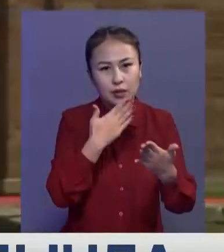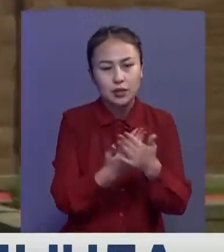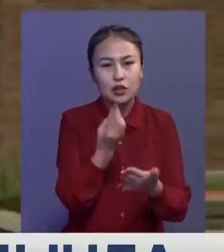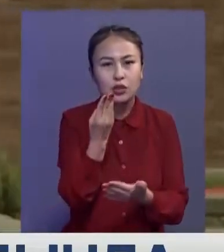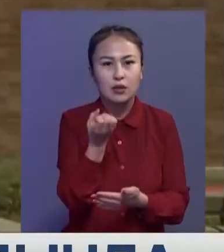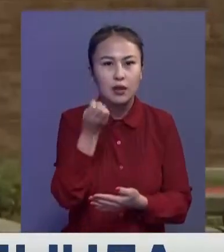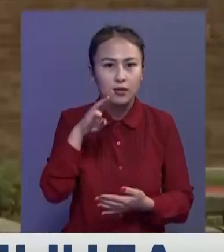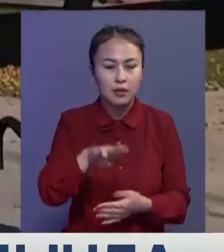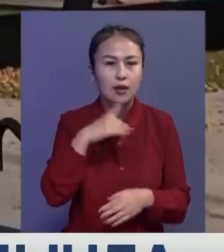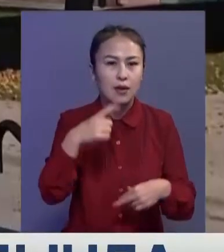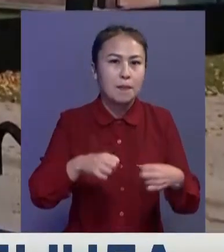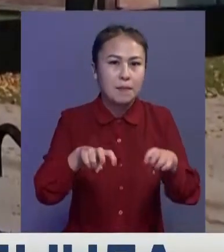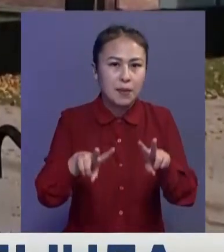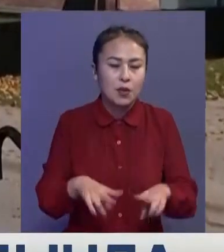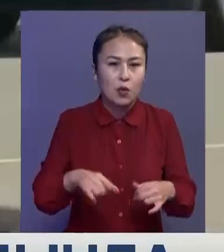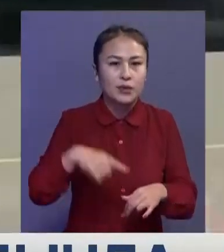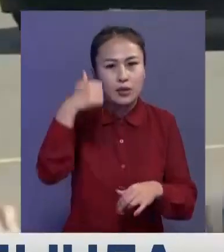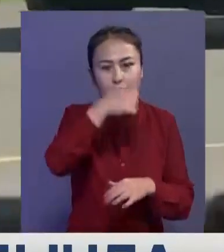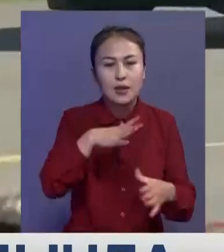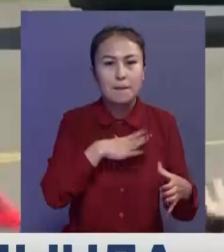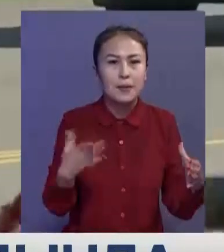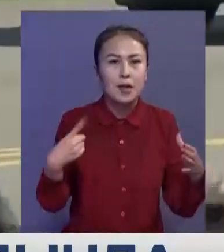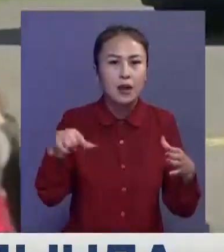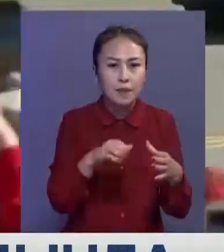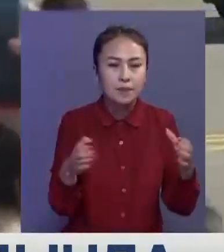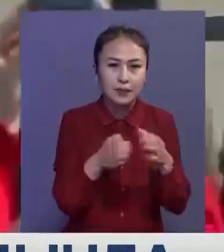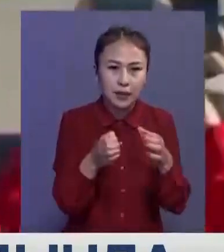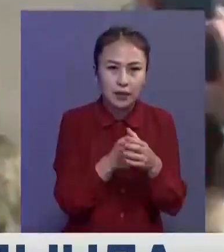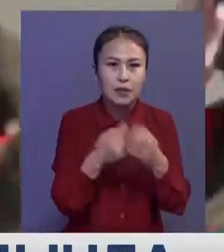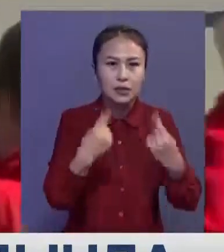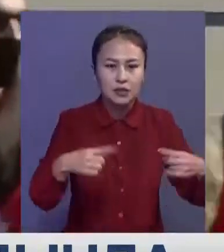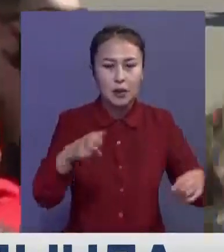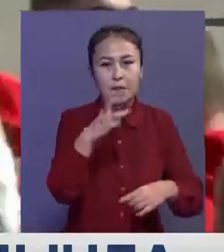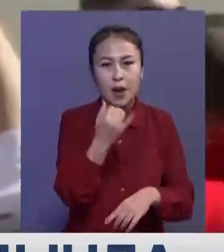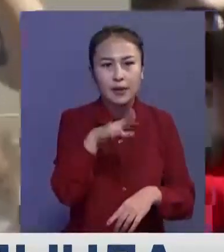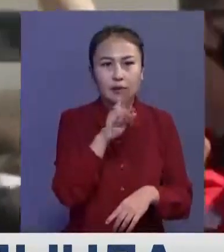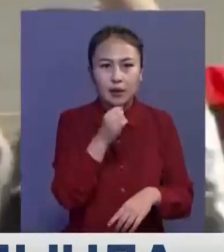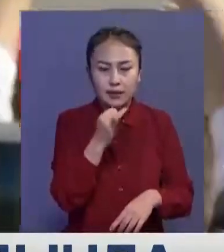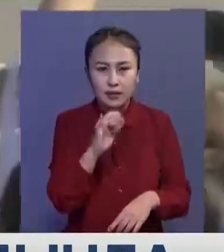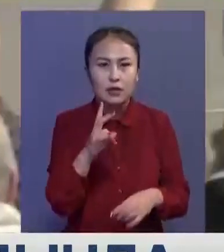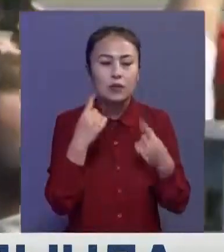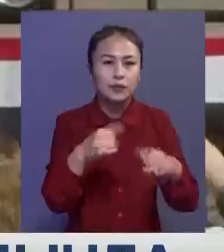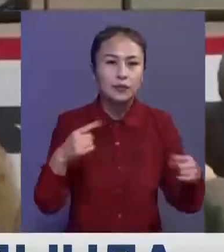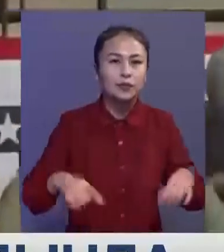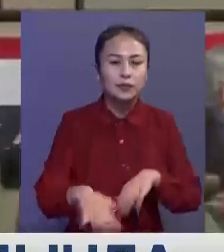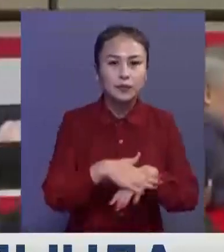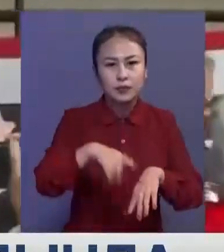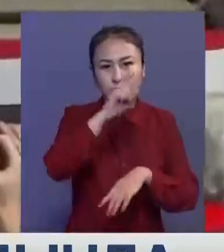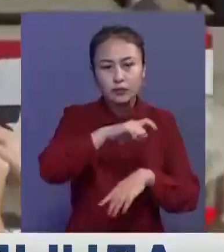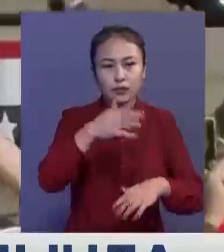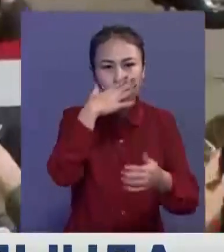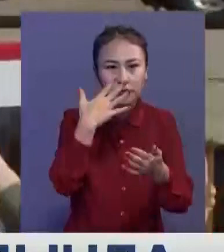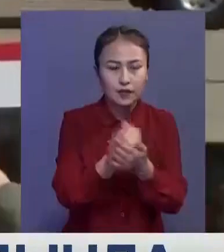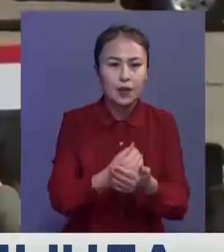дейді мамандар. Сондай осы аптада Камала Харрис, Барак Обама және Майк Пенс сияқты азаматтар да өздерінің